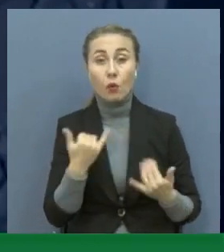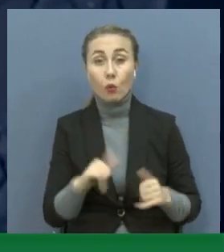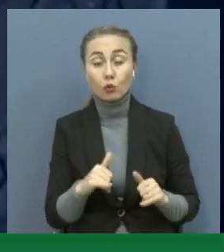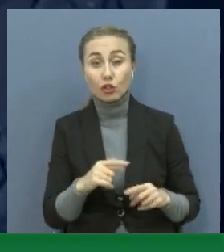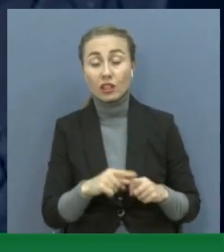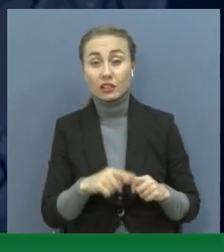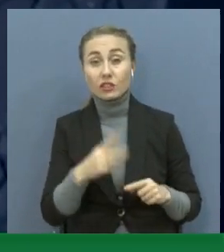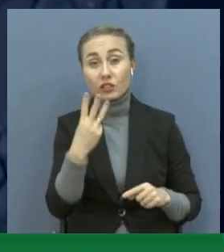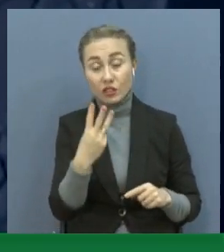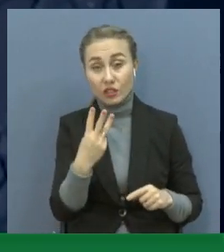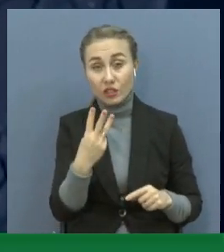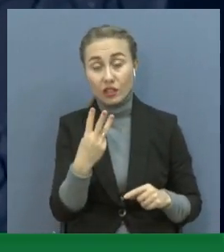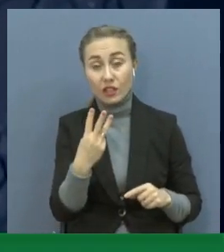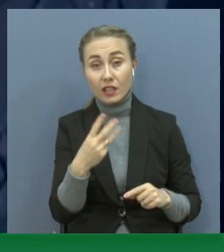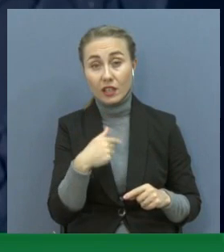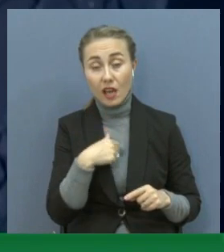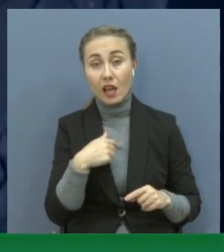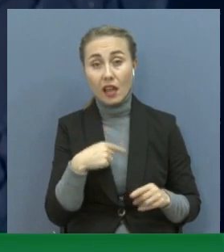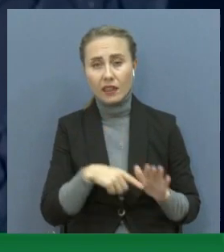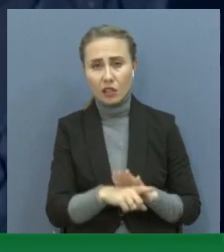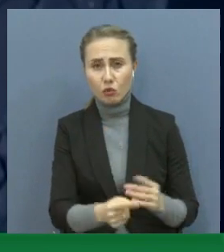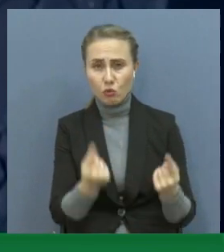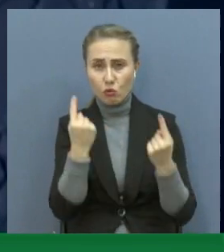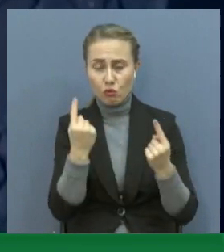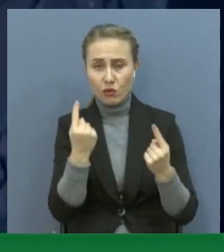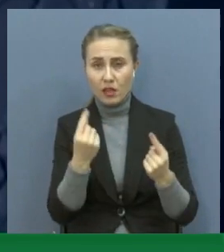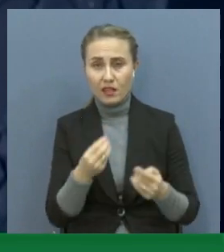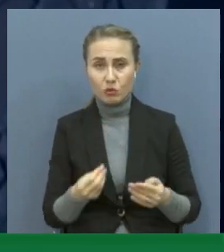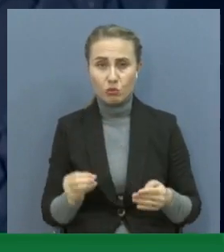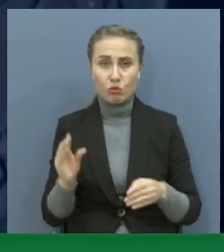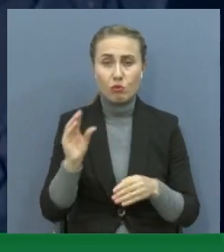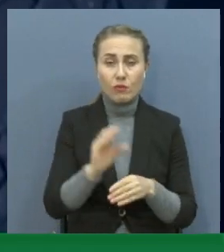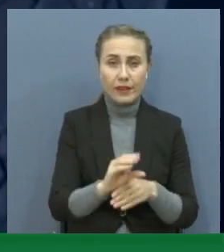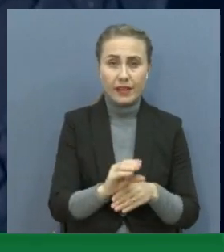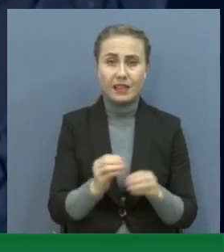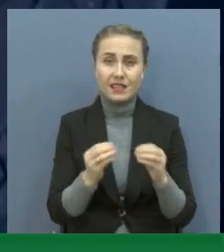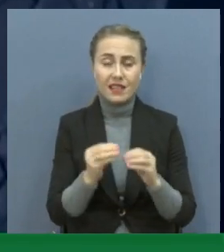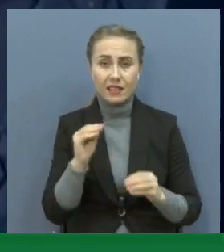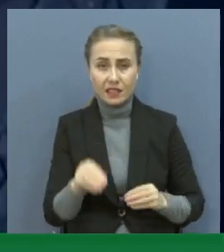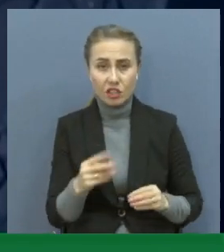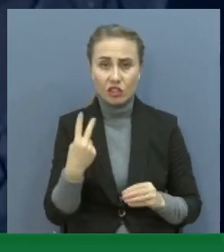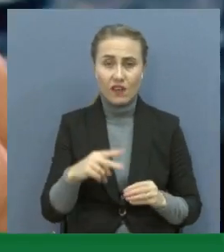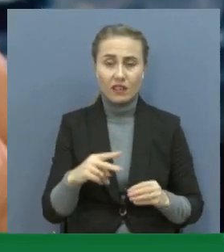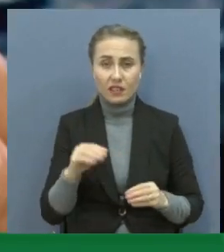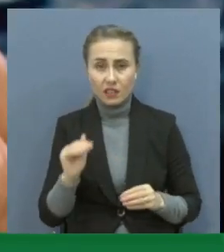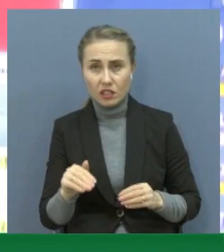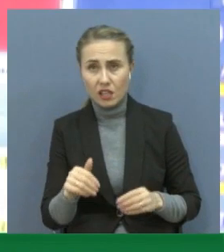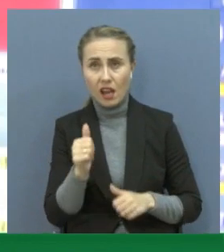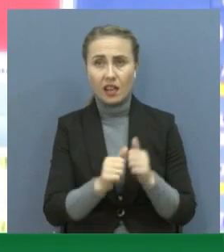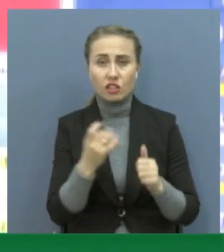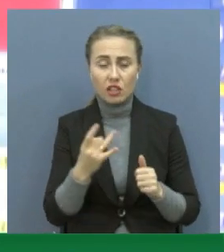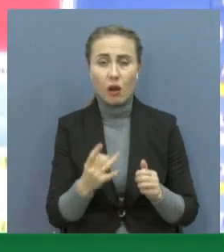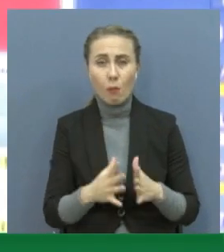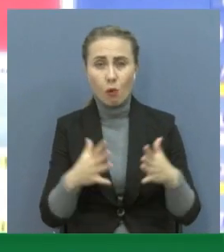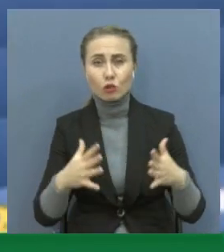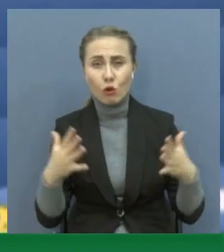года 3 я начал крупно играть. Там уже 10 тысяч, 20 тысяч, с каждым разом все